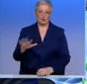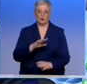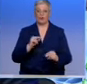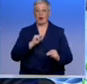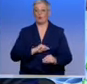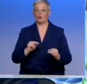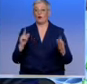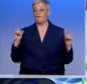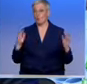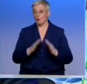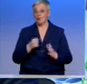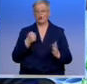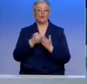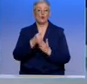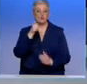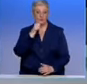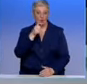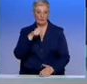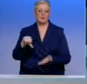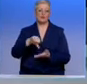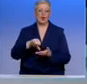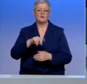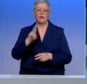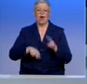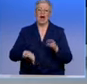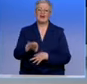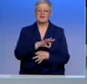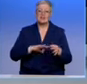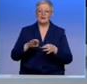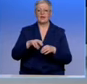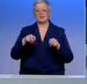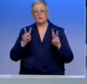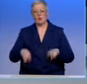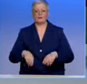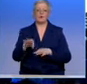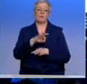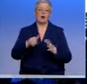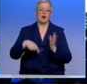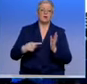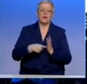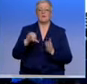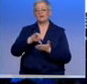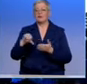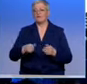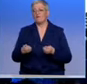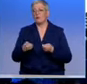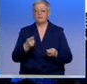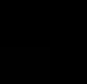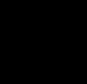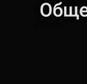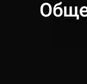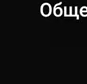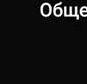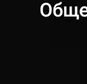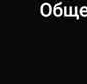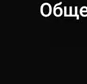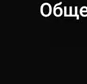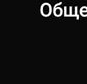до завтра. В нем участвуют архитекторы, эксперты, урбанисты, волонтеры и представители власти из 170 городов.